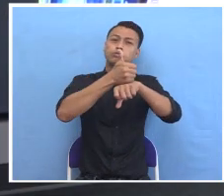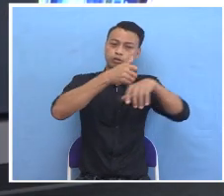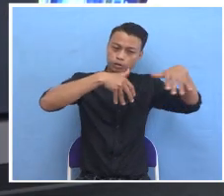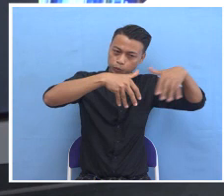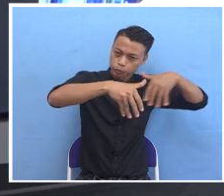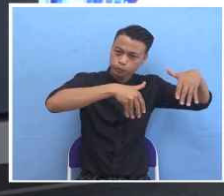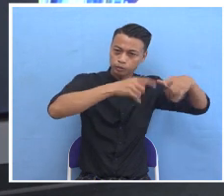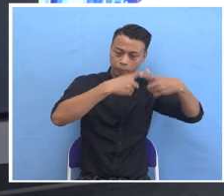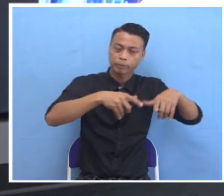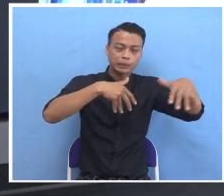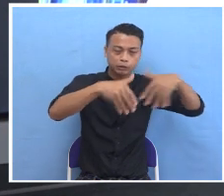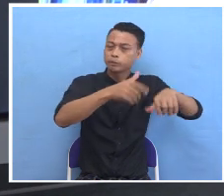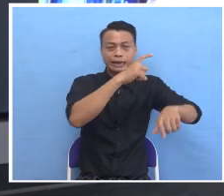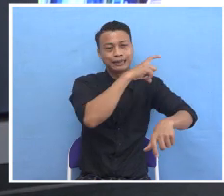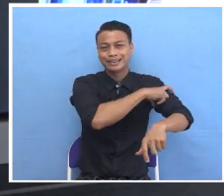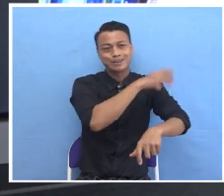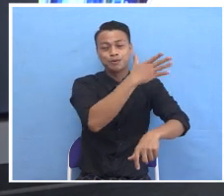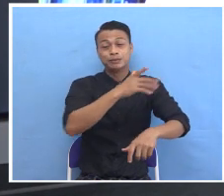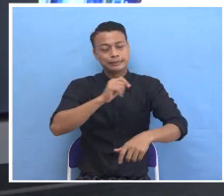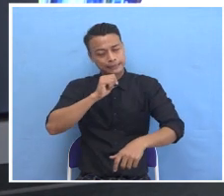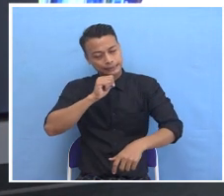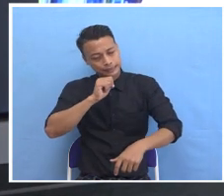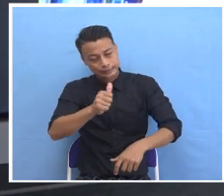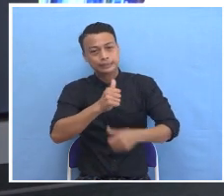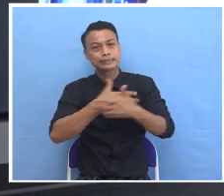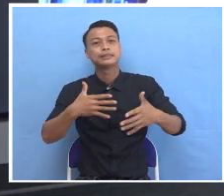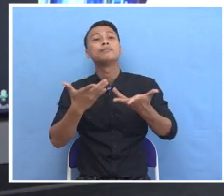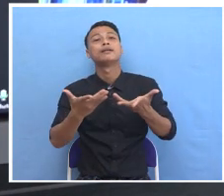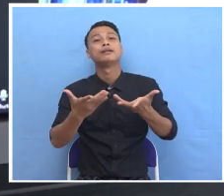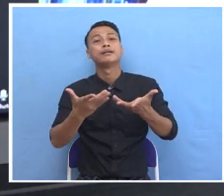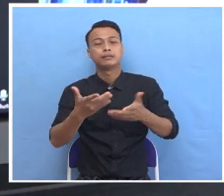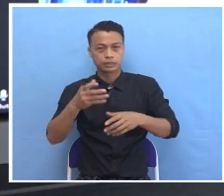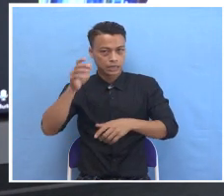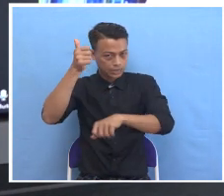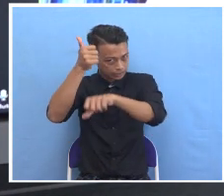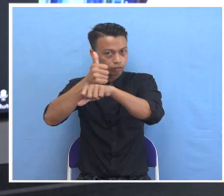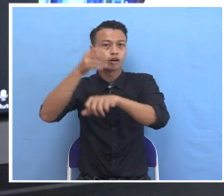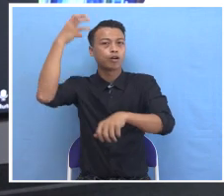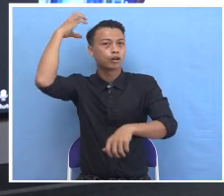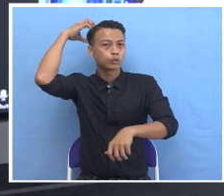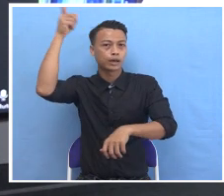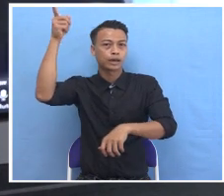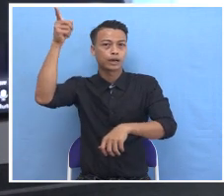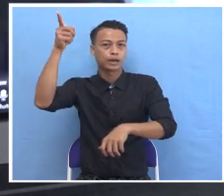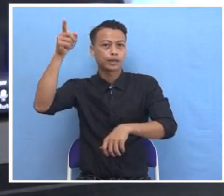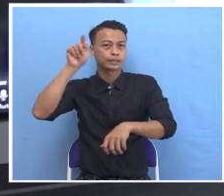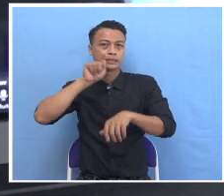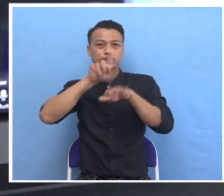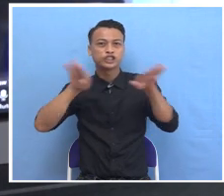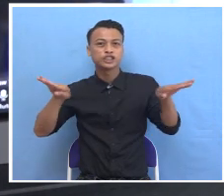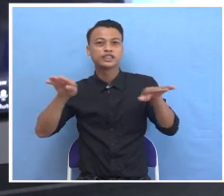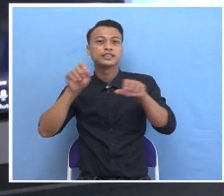ရှိဘူးဗျ။အဓိကခေါင်းဆောင်။ဒါပေမဲ့ခေါင်းဆောင်ဆိုတဲ့နေရာမှာအာဏာရပါတီတခုတည်းတော့ပြောလို့မရဘူး။ပ